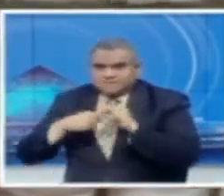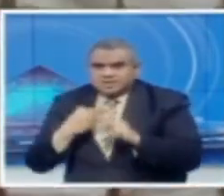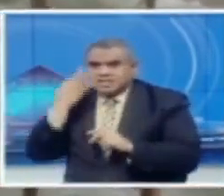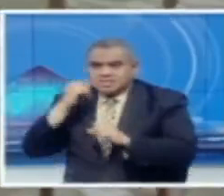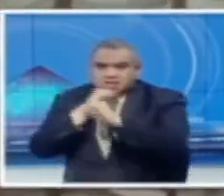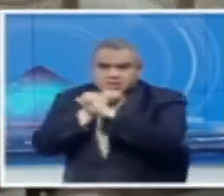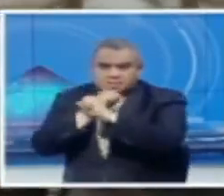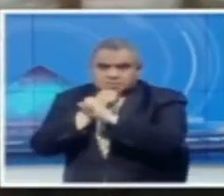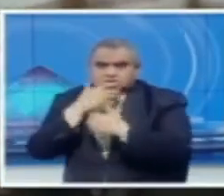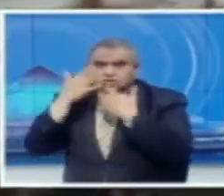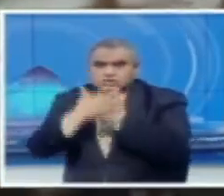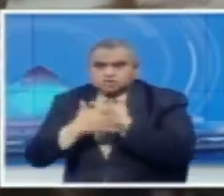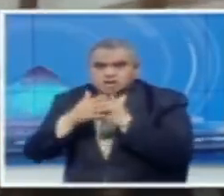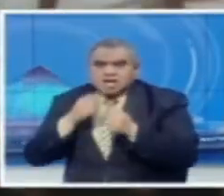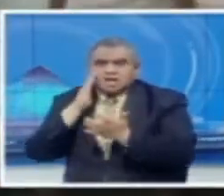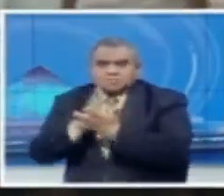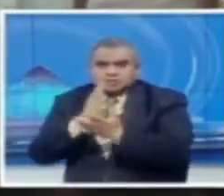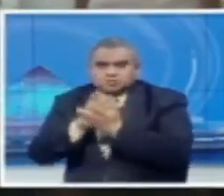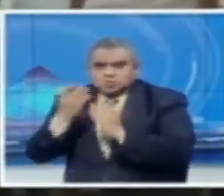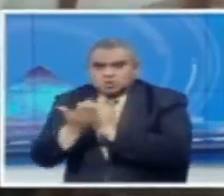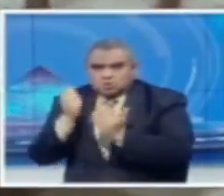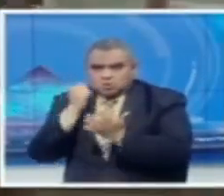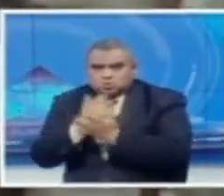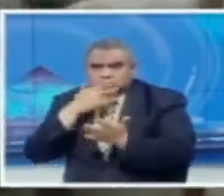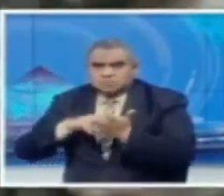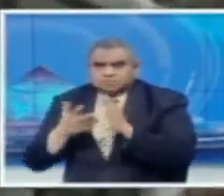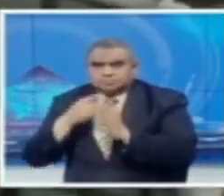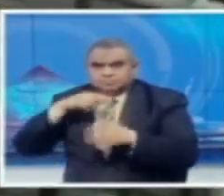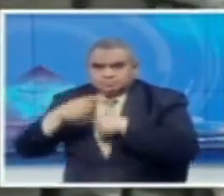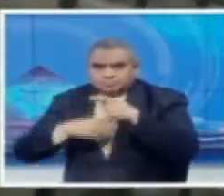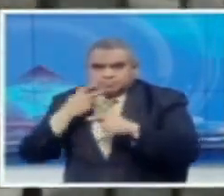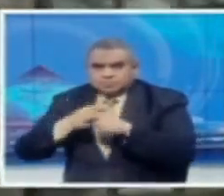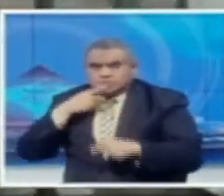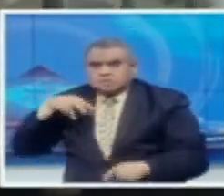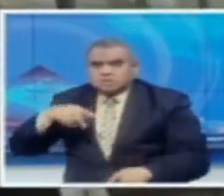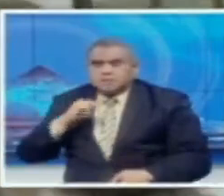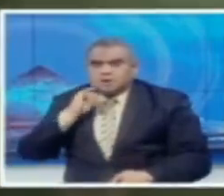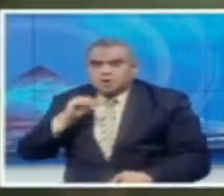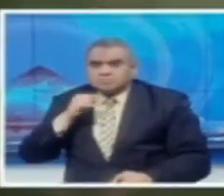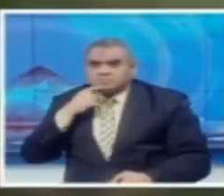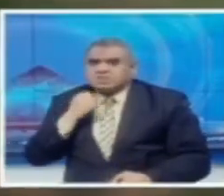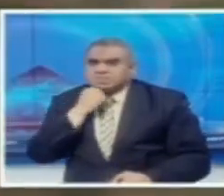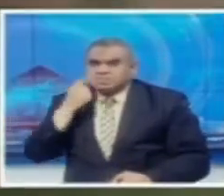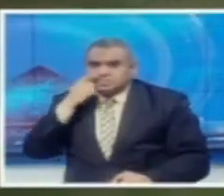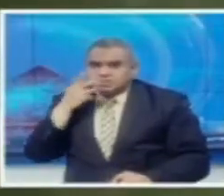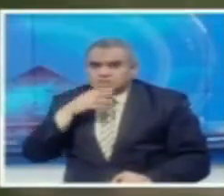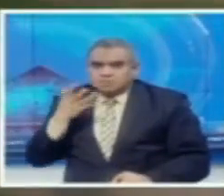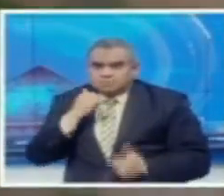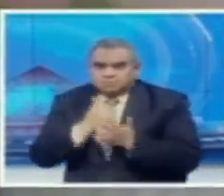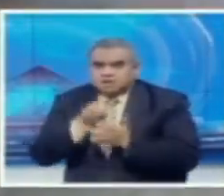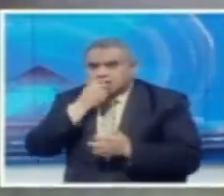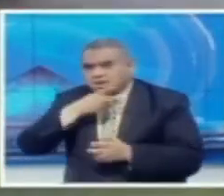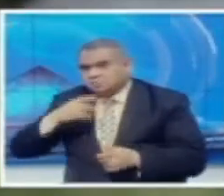وسلاجة وشركة بدون ترخيص بمضبوطات وصلت قرابة 258 طن و200 عبوة مواد